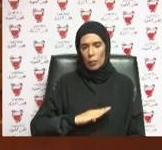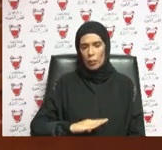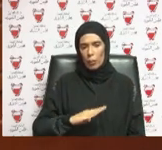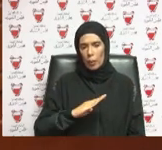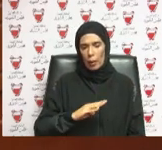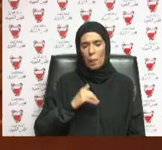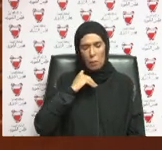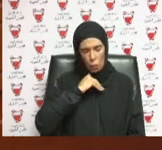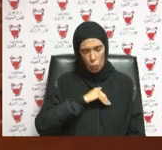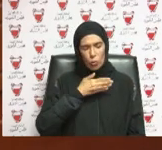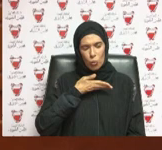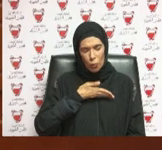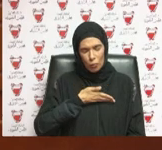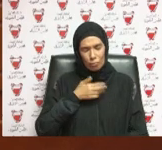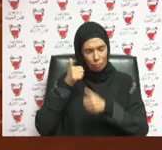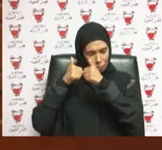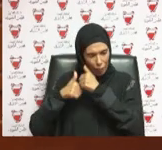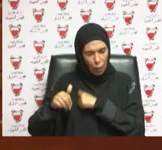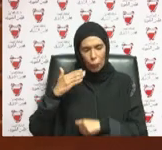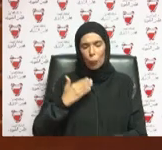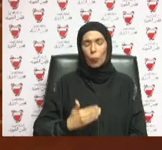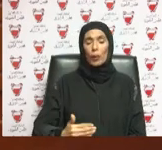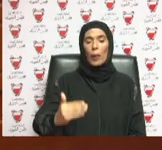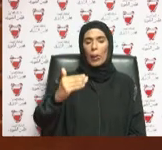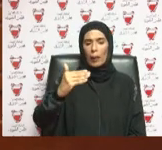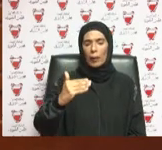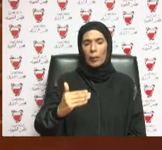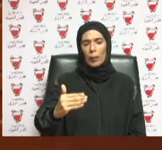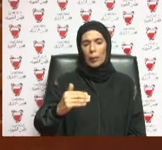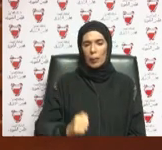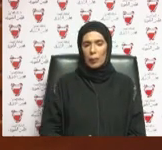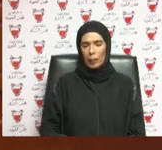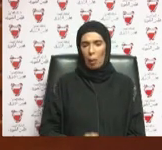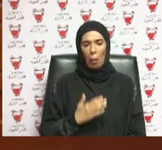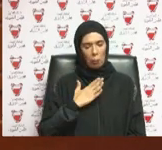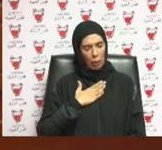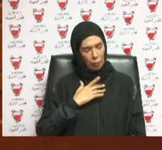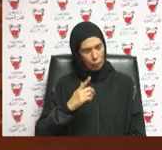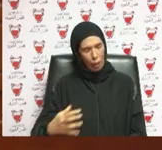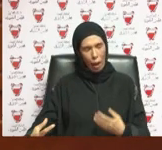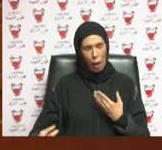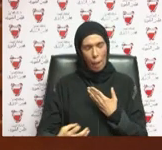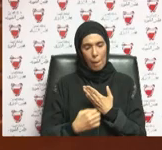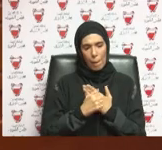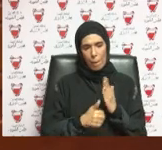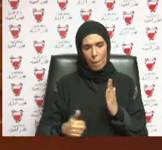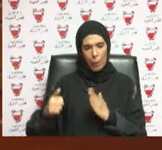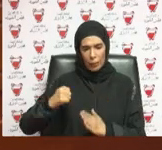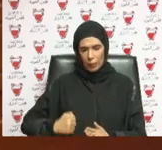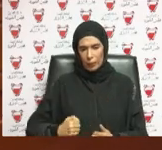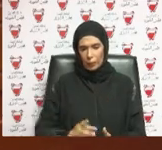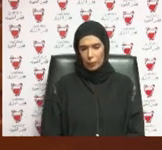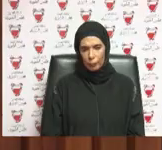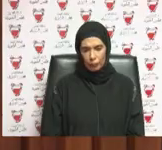في قلوبنا وذاكرتنا إلى الأبد، وسنبقى على عهده أوفياء للقيادة والبحرين. وشكرا